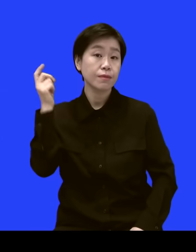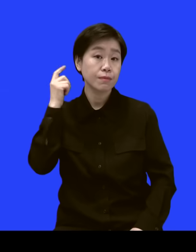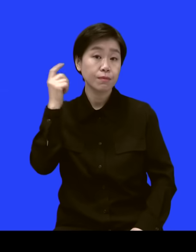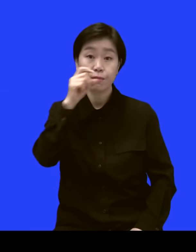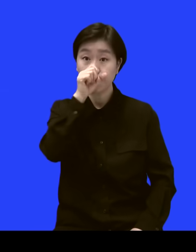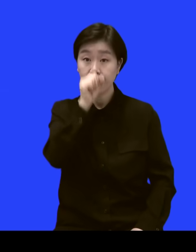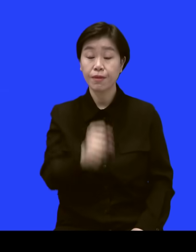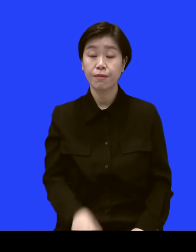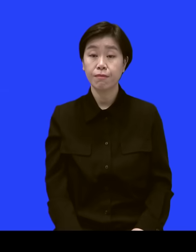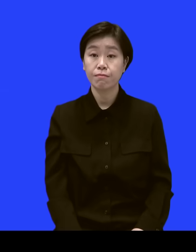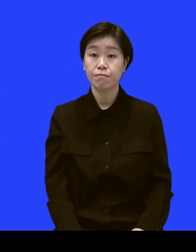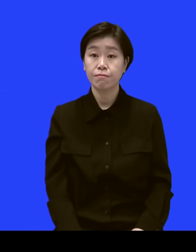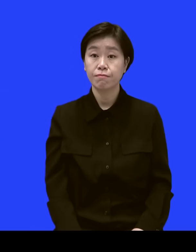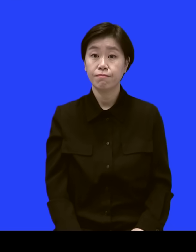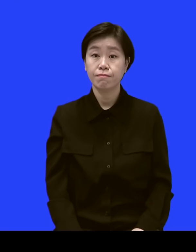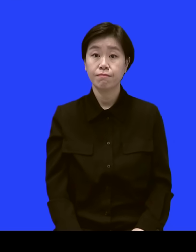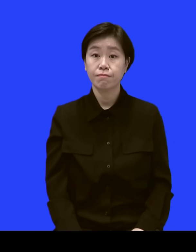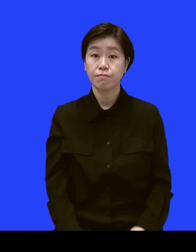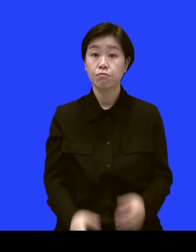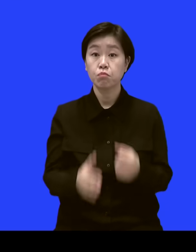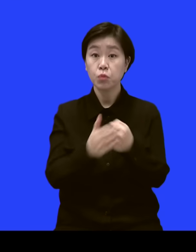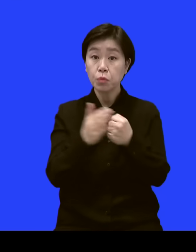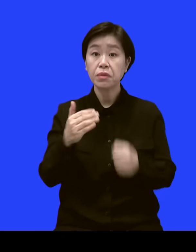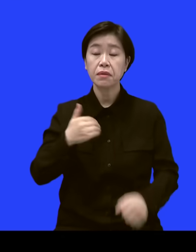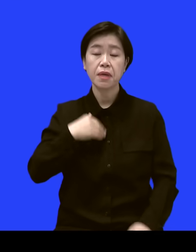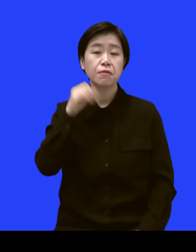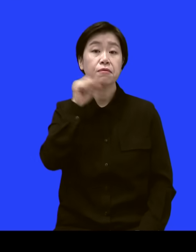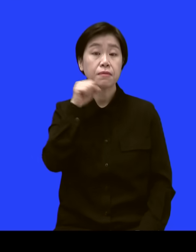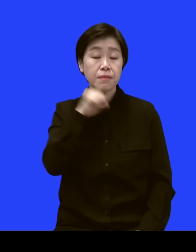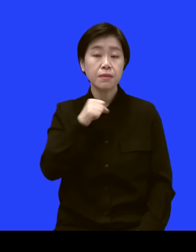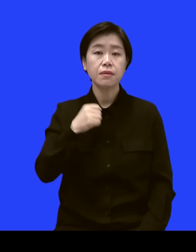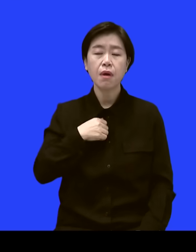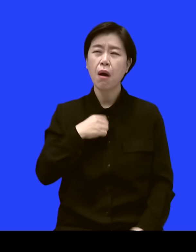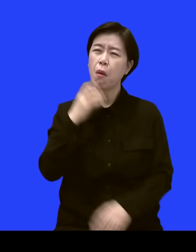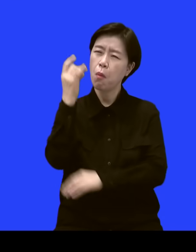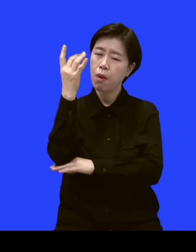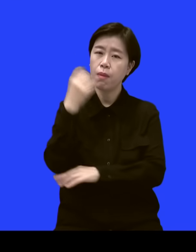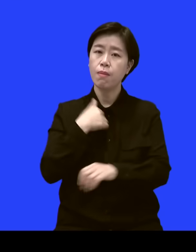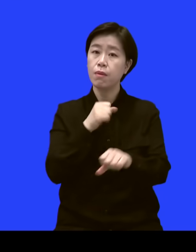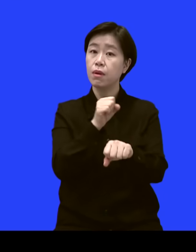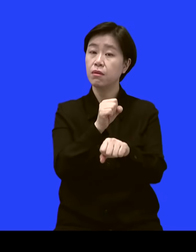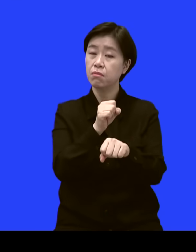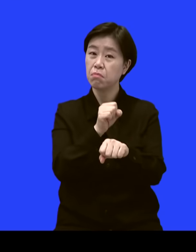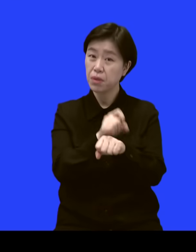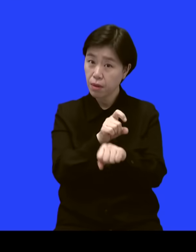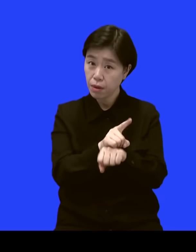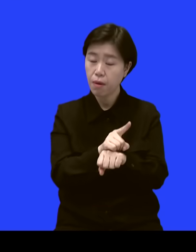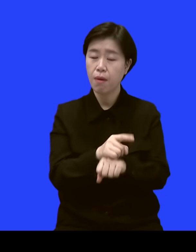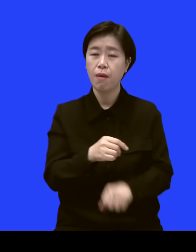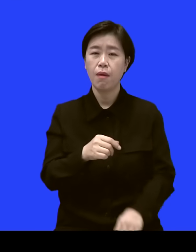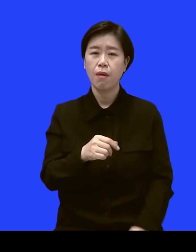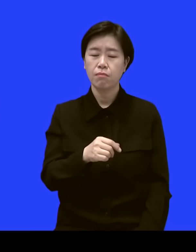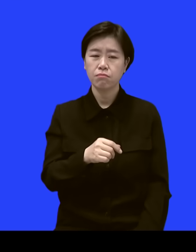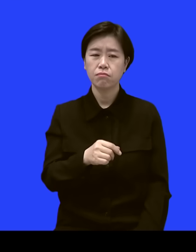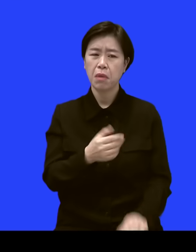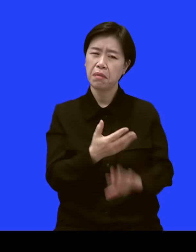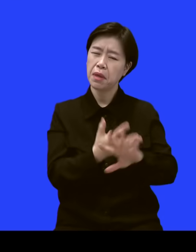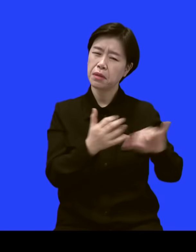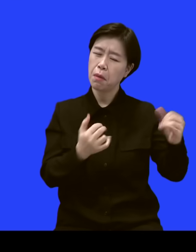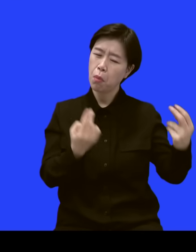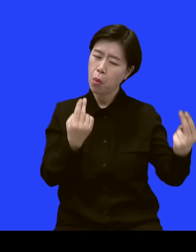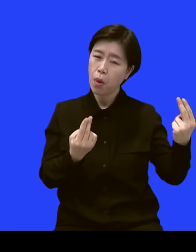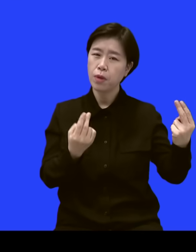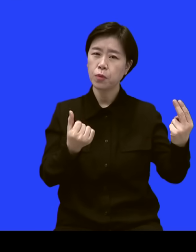좋아해가지고 그냥 그런 문화들을 대중문화 뭐들을 이렇게 즐기는데 그냥 내가 좀 남들보다